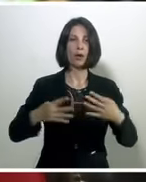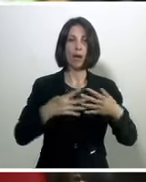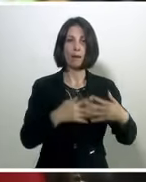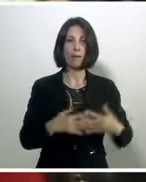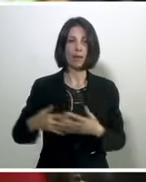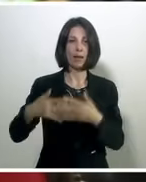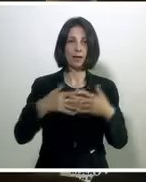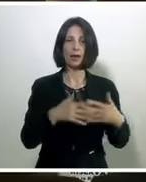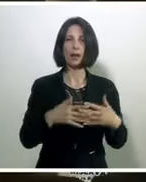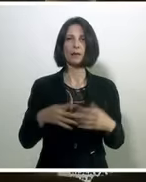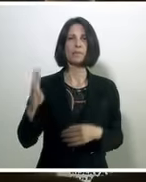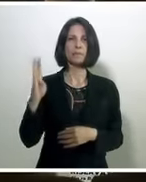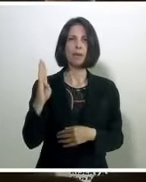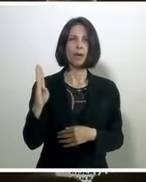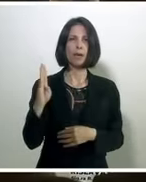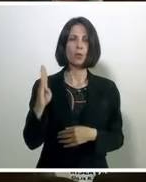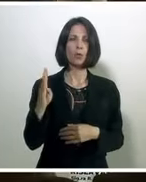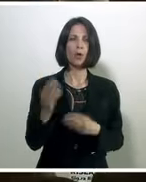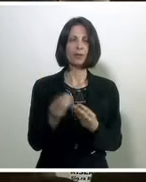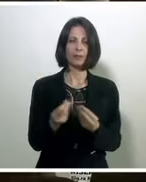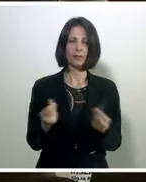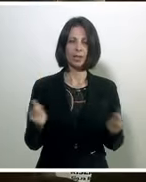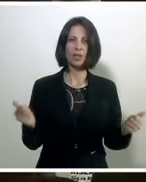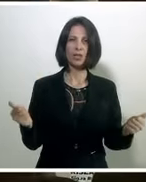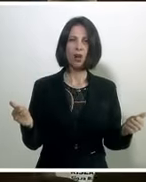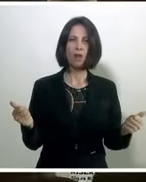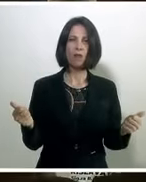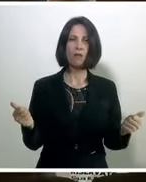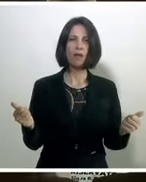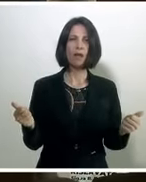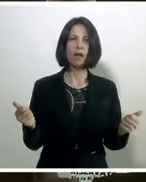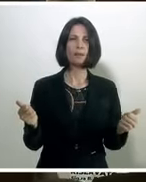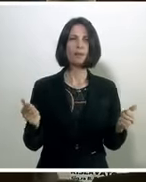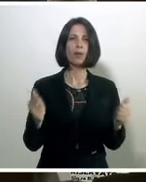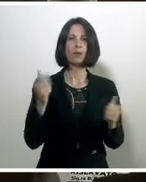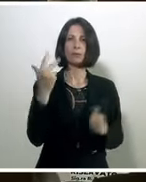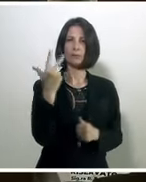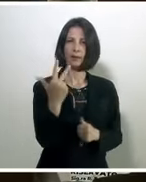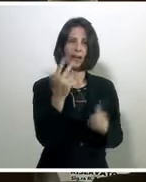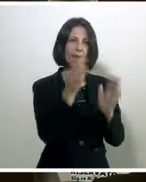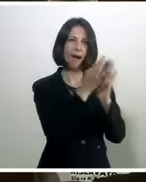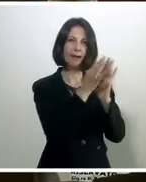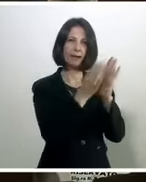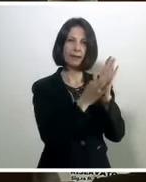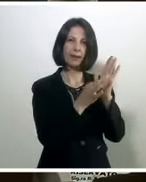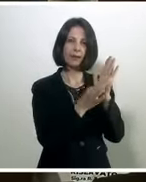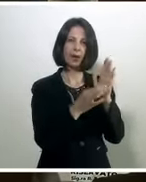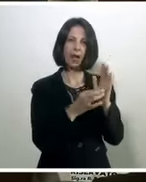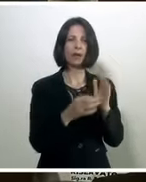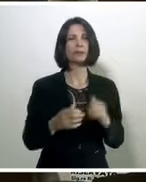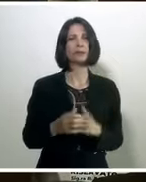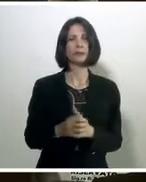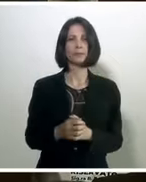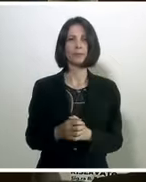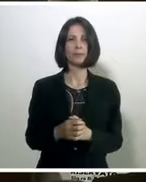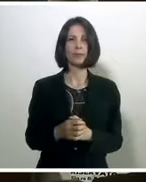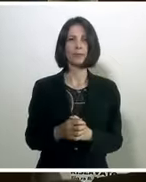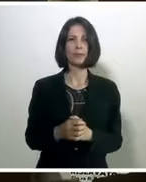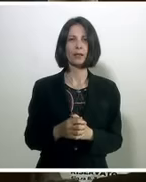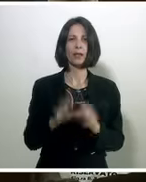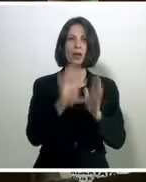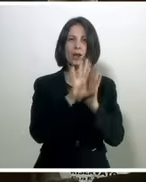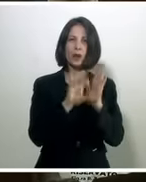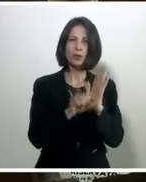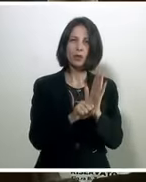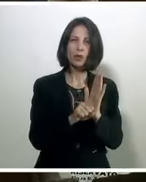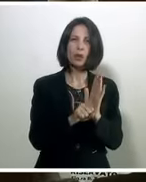Berlinguer si risolve a proporre formalmente con tre successivi articoli nella rivista Rinascita il compromesso storico sostanzialmente